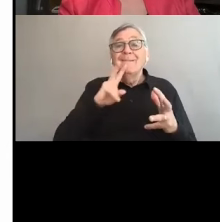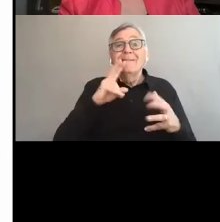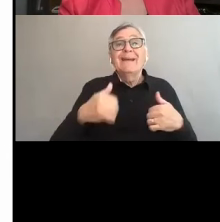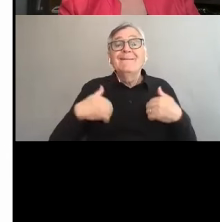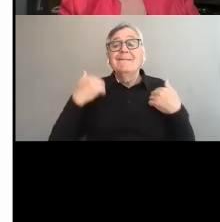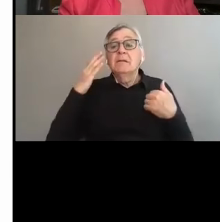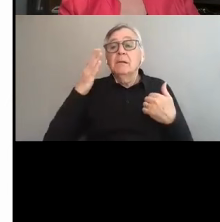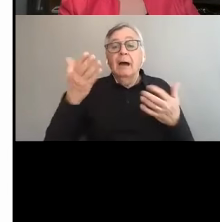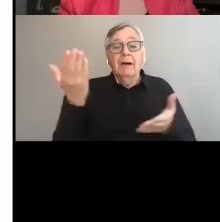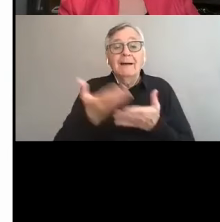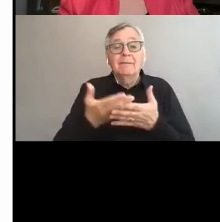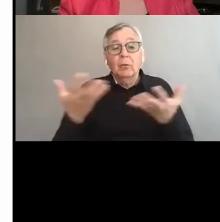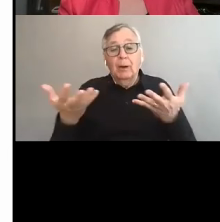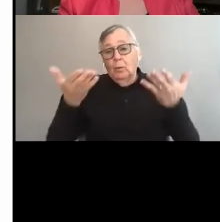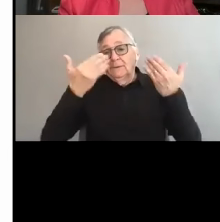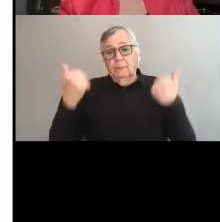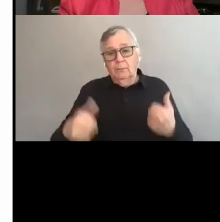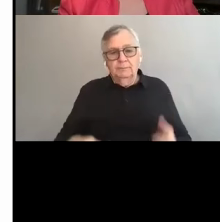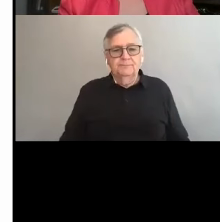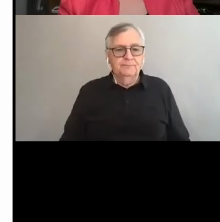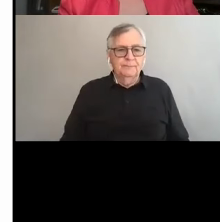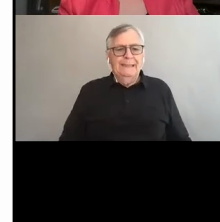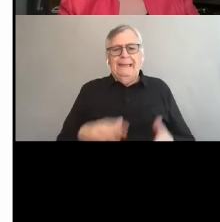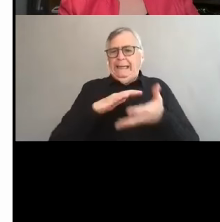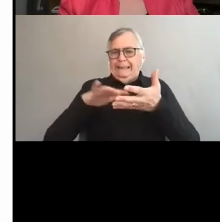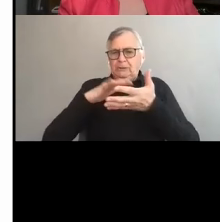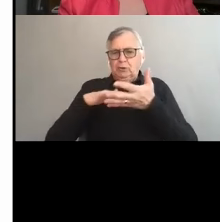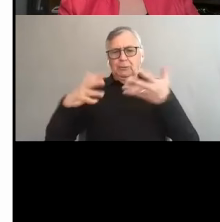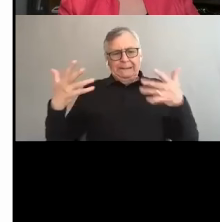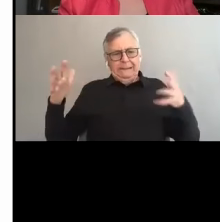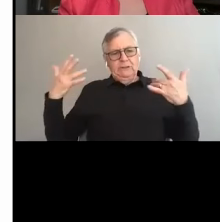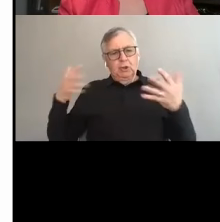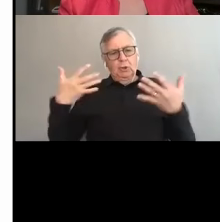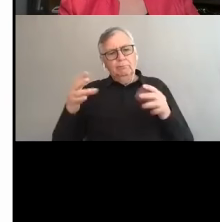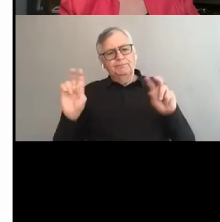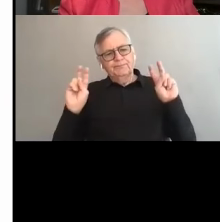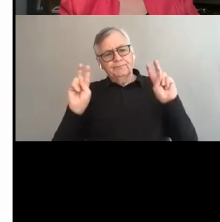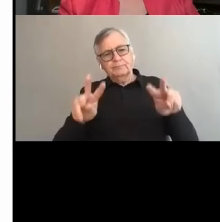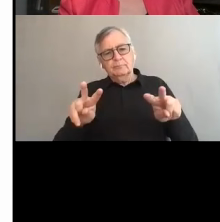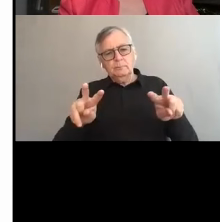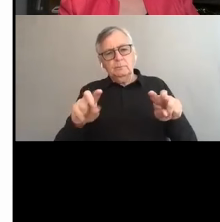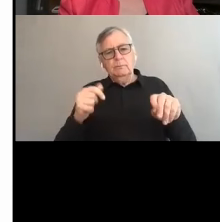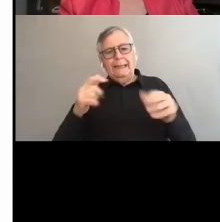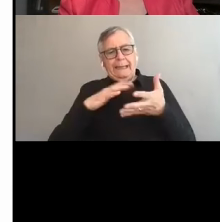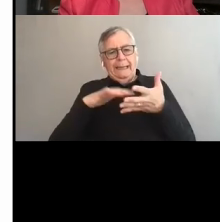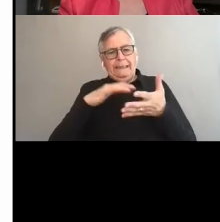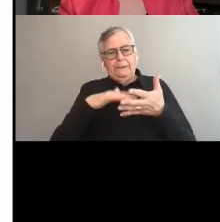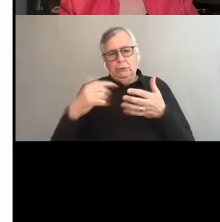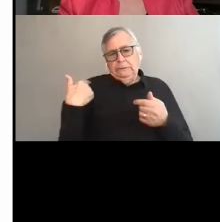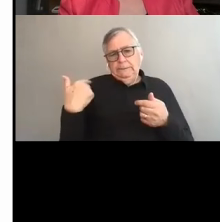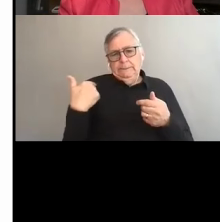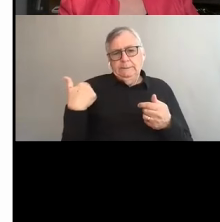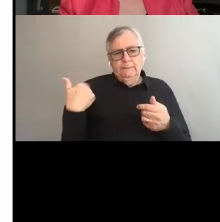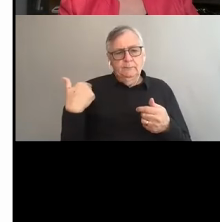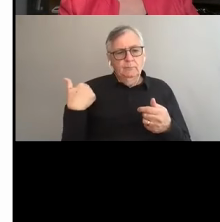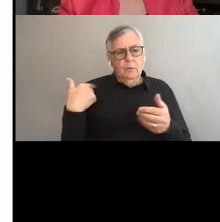Ça reste à évaluer. Alors, si on regarde des études qui ont essayé de jeter un coup d'œil à ça, il y a une petite étude qui est sortie ces derniers